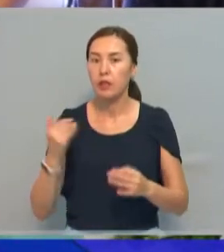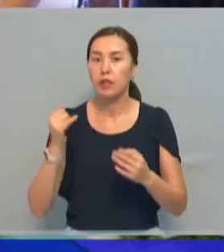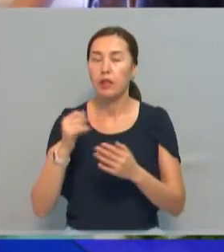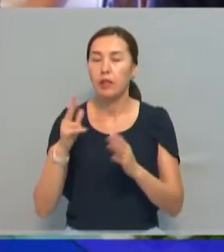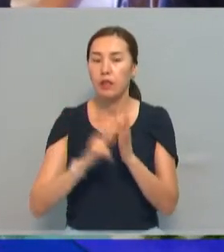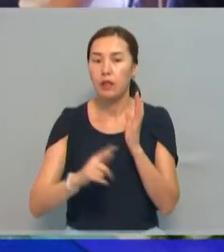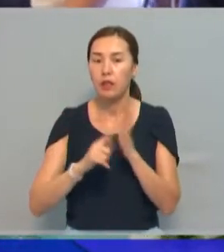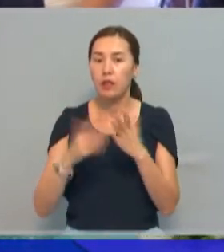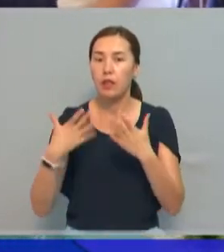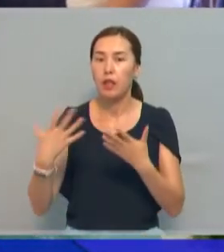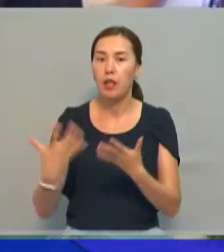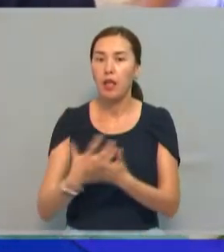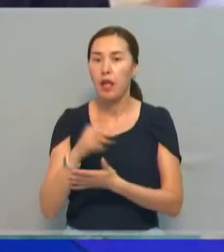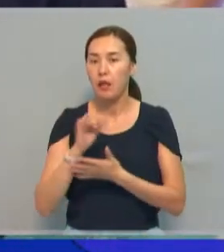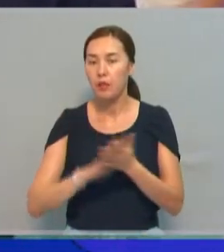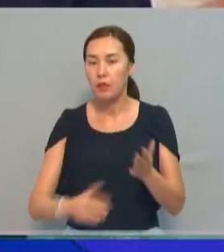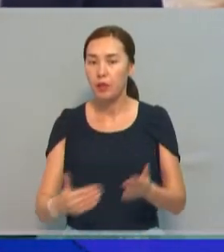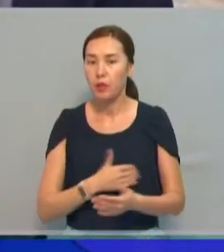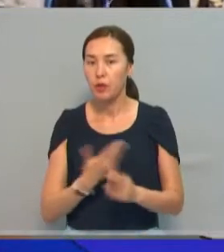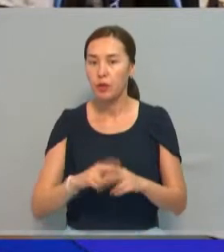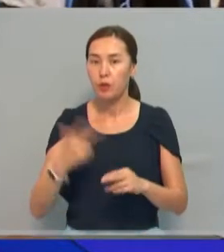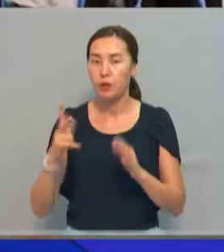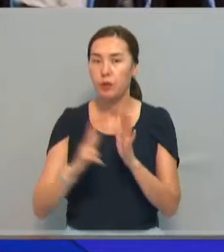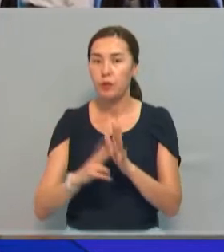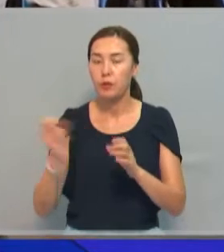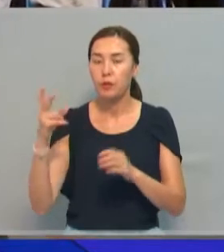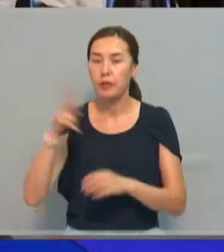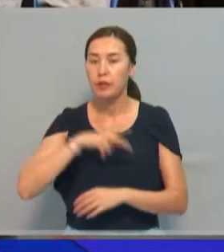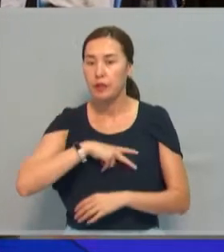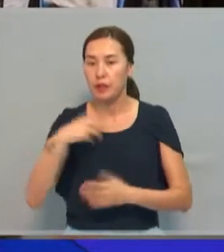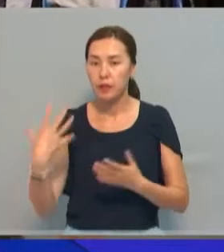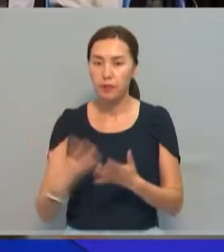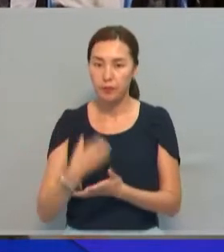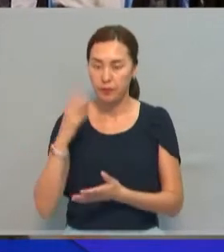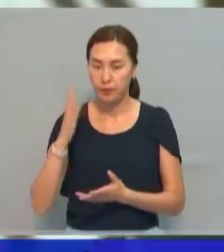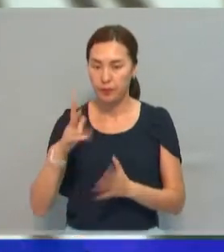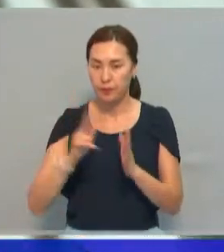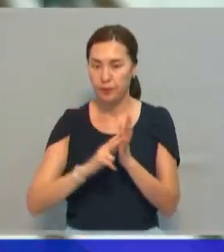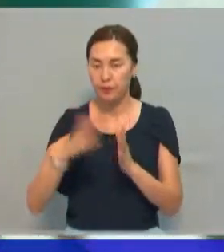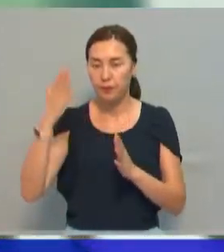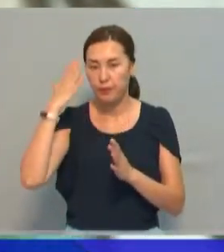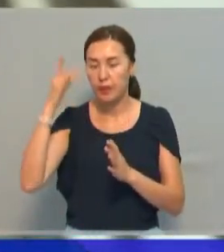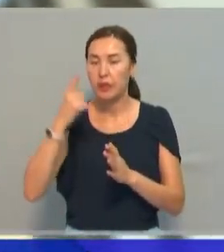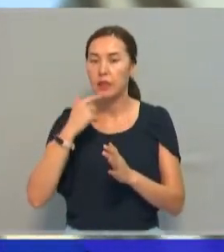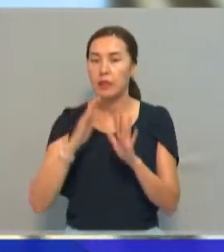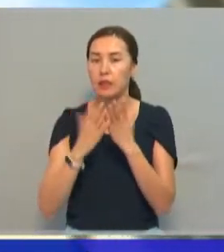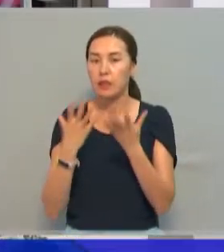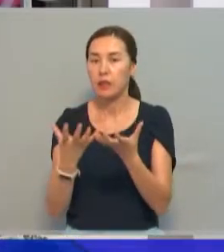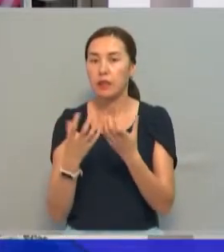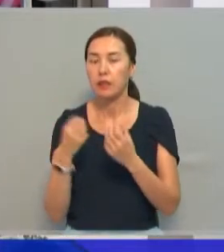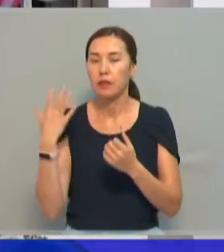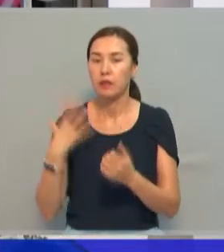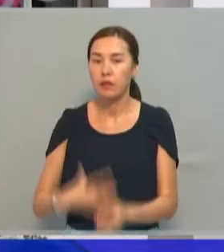биыл 87 түлек жалғауға ниетті. Олардың 38-і алтын белгіге үміткер болса, 8 талапкер қызыл аттестат алады